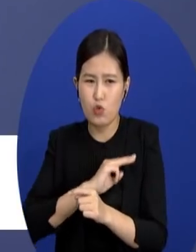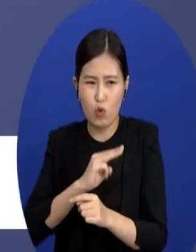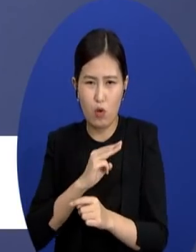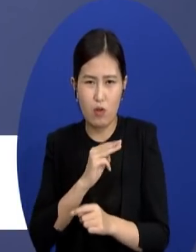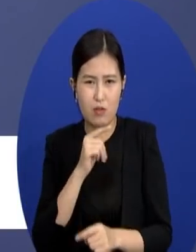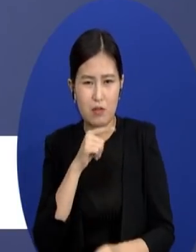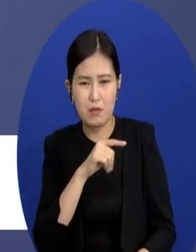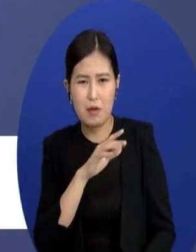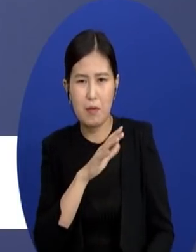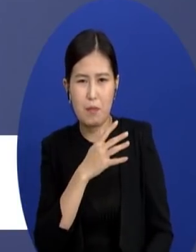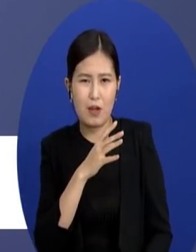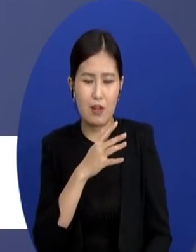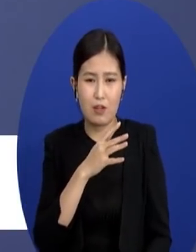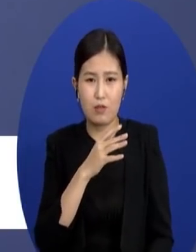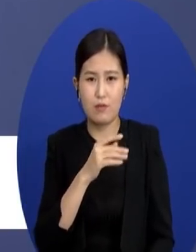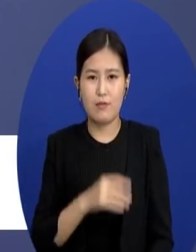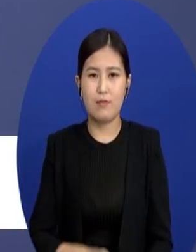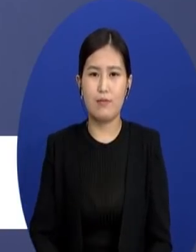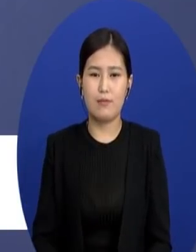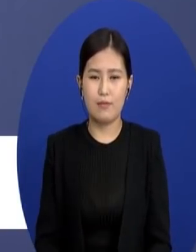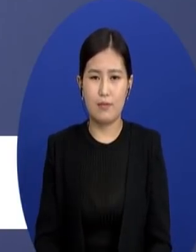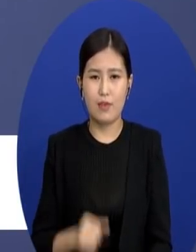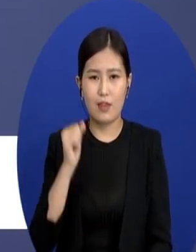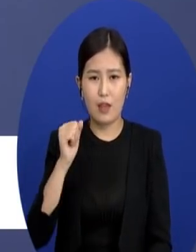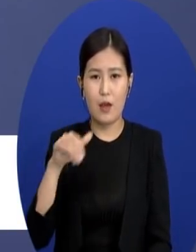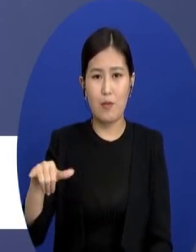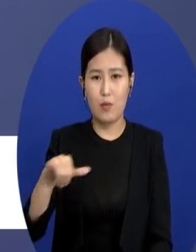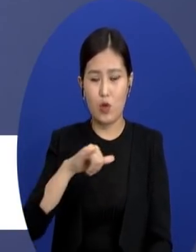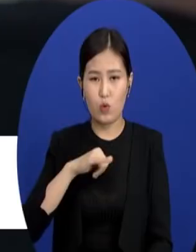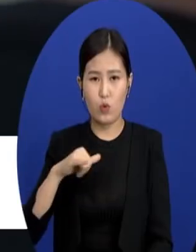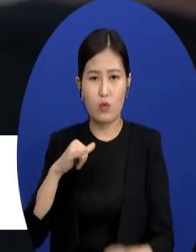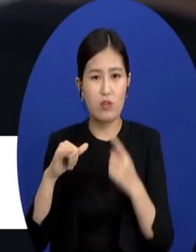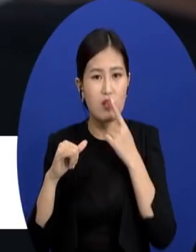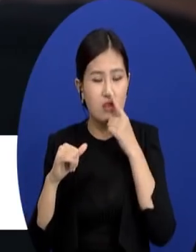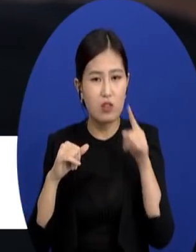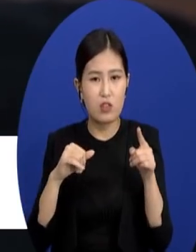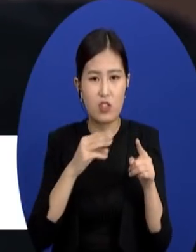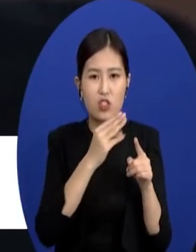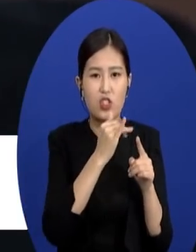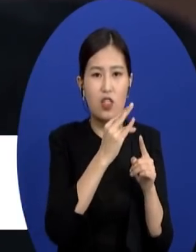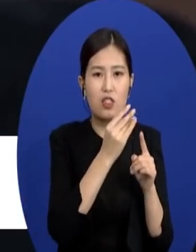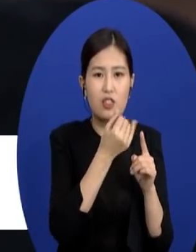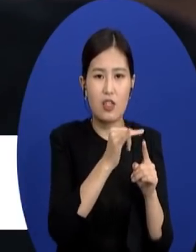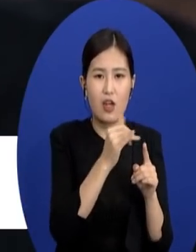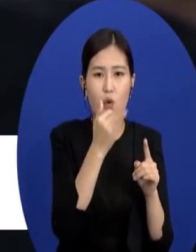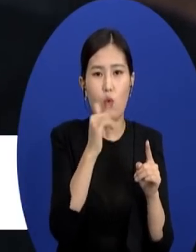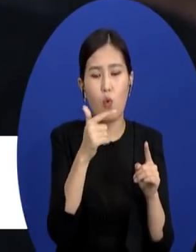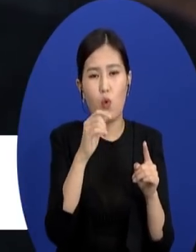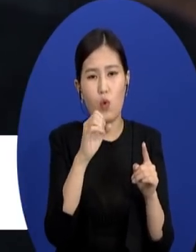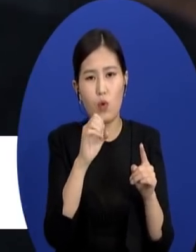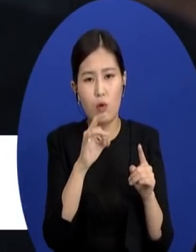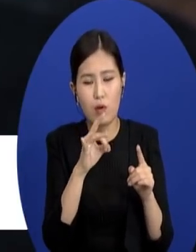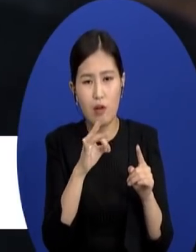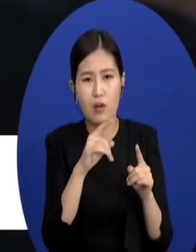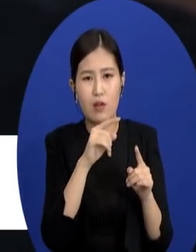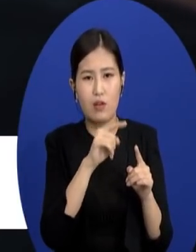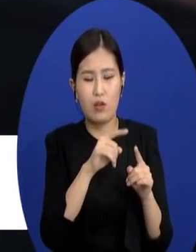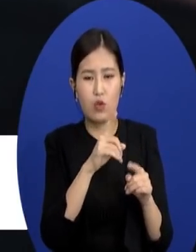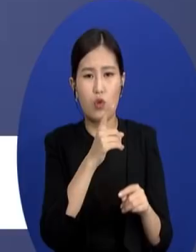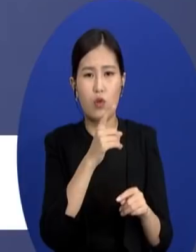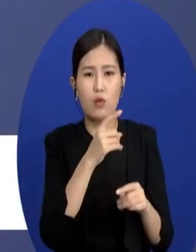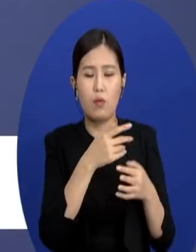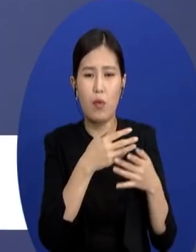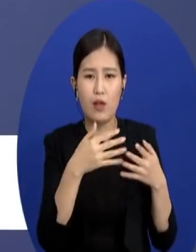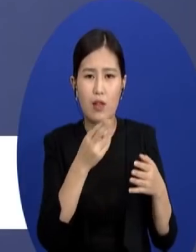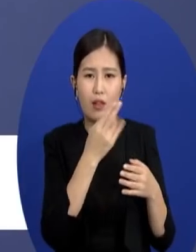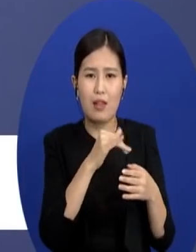төрийн департамент үзэж байгаа юм байна. За Америкийн нэгдсэн улс Хятадын Шинжиан Уйгурын автономт мужаас хөвөн дааван бүтээгдэхүүн